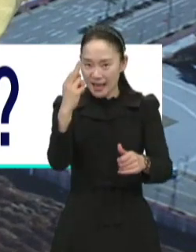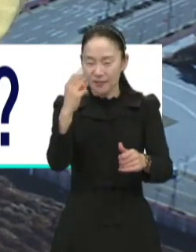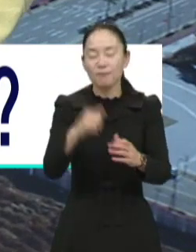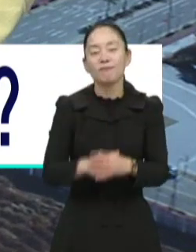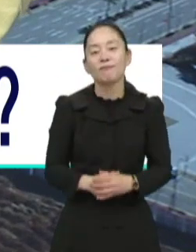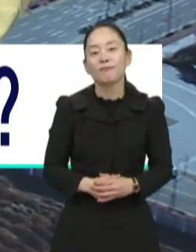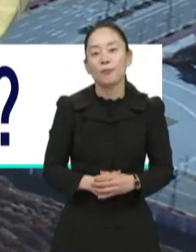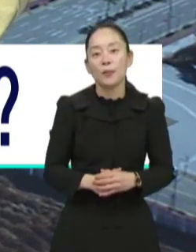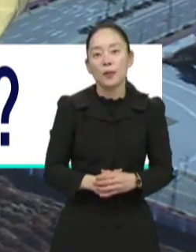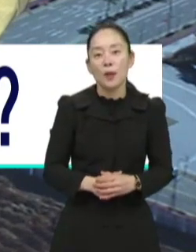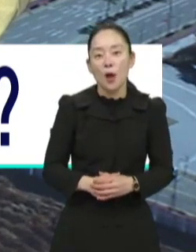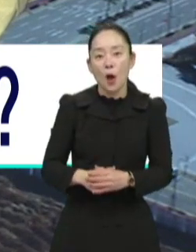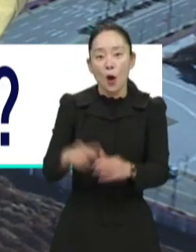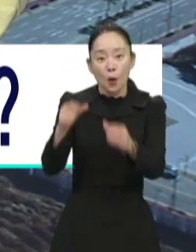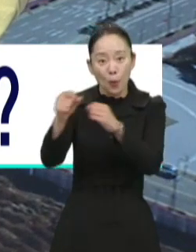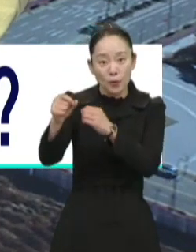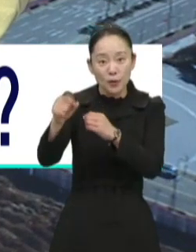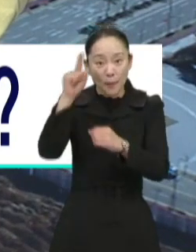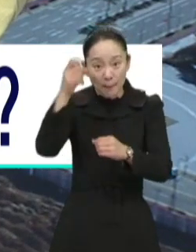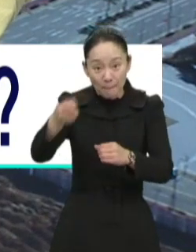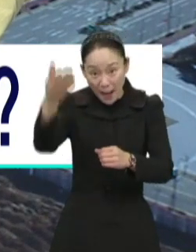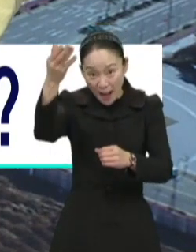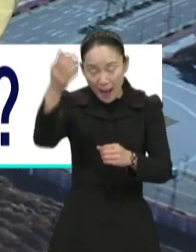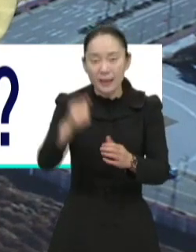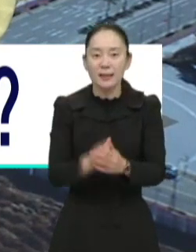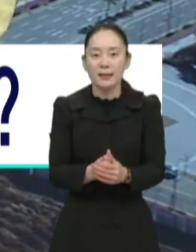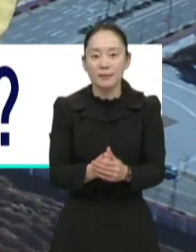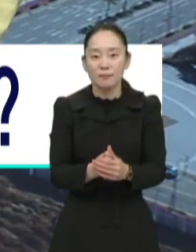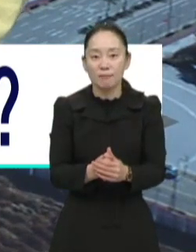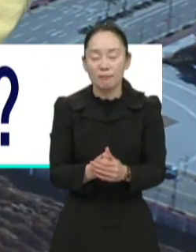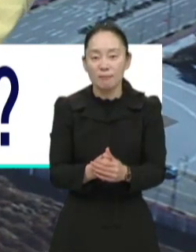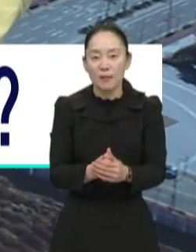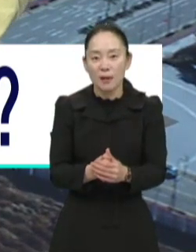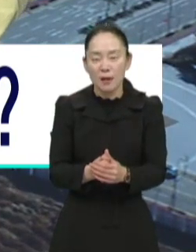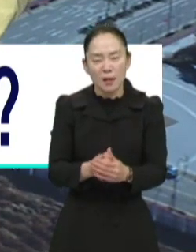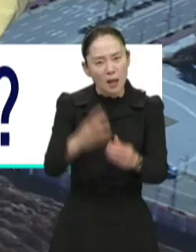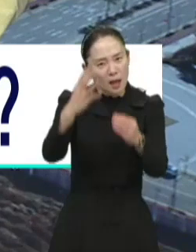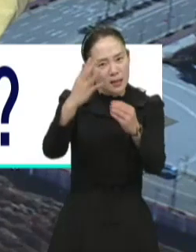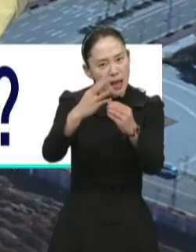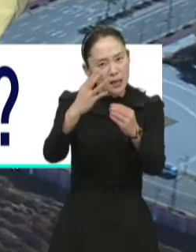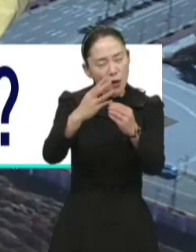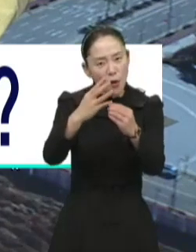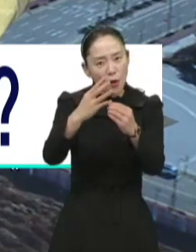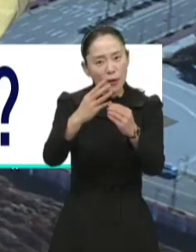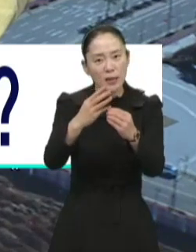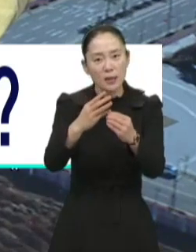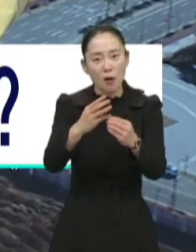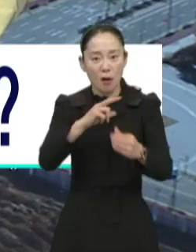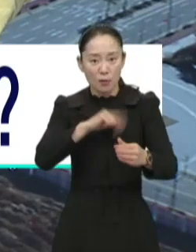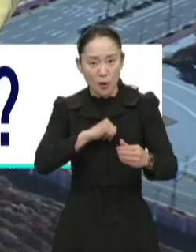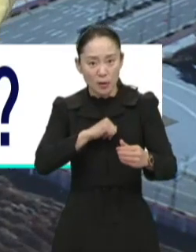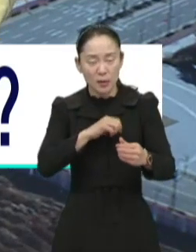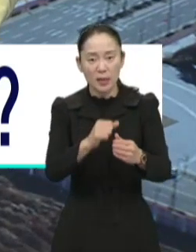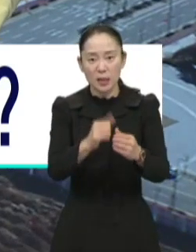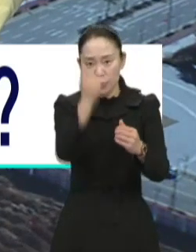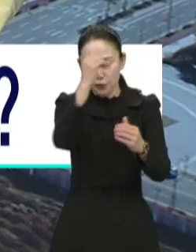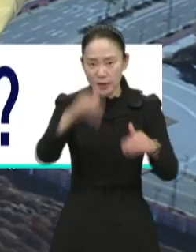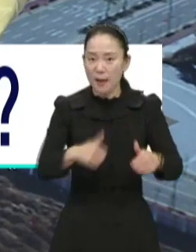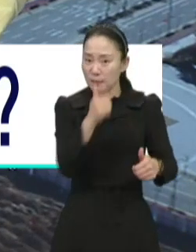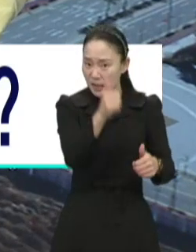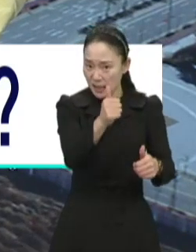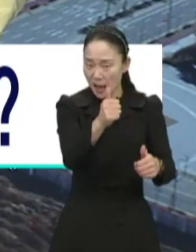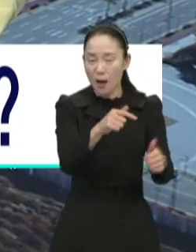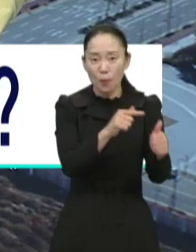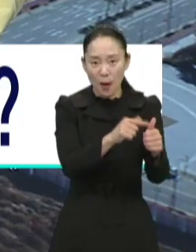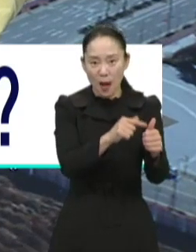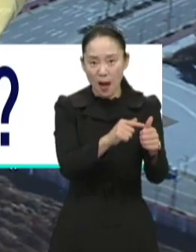보수 불패가 이어져 충남의 TK 아고 불린 곳이지만 선 국회의원을 지낸 전직 충남 도지사와 대통령실